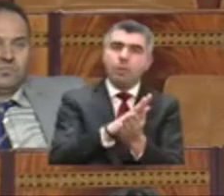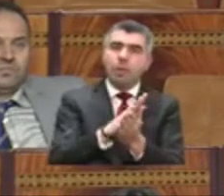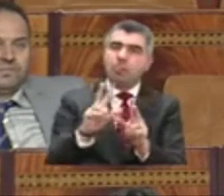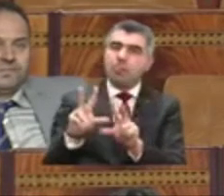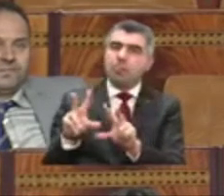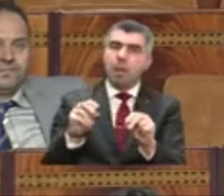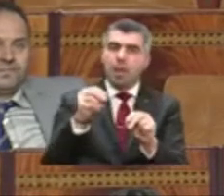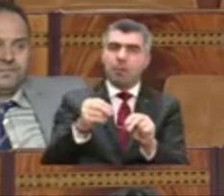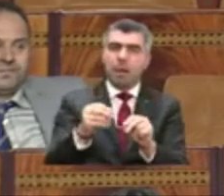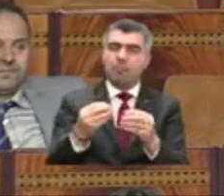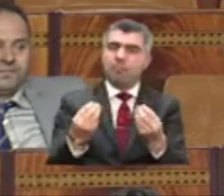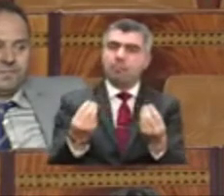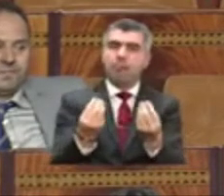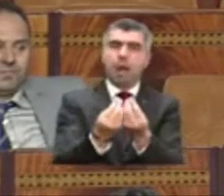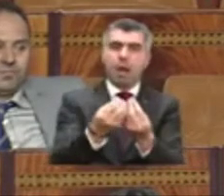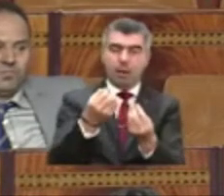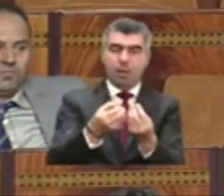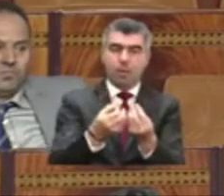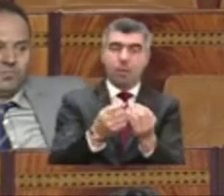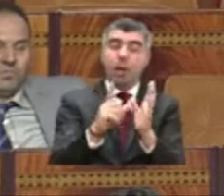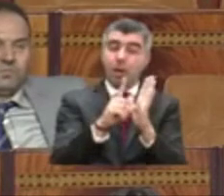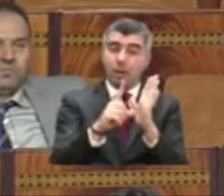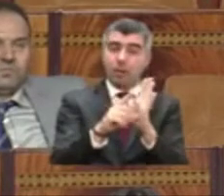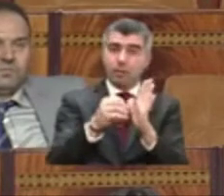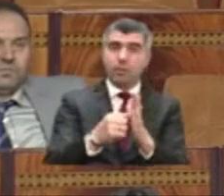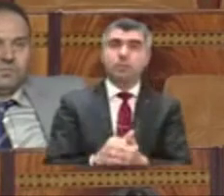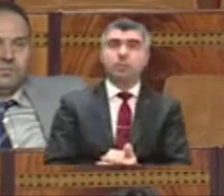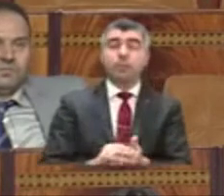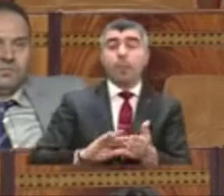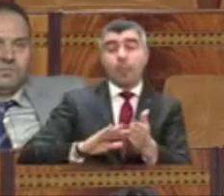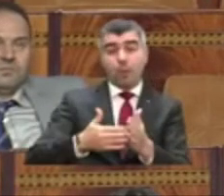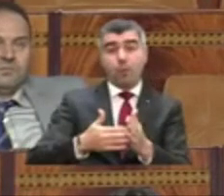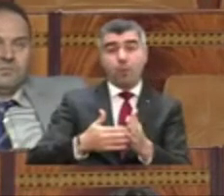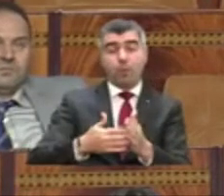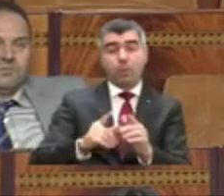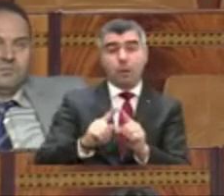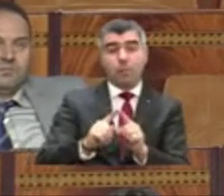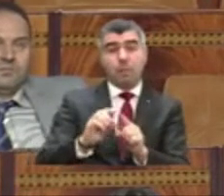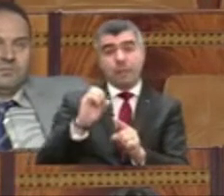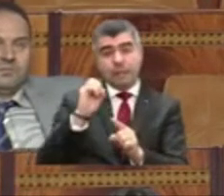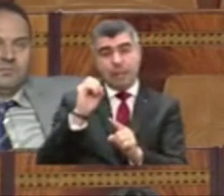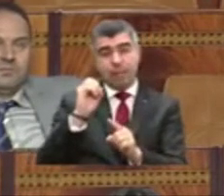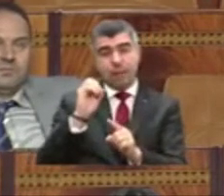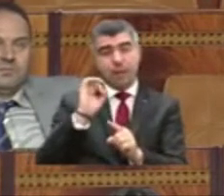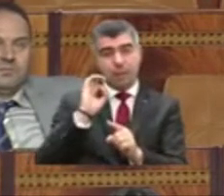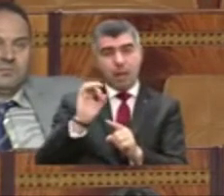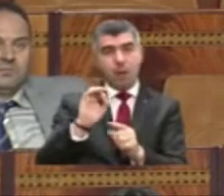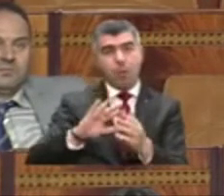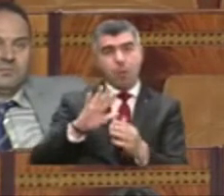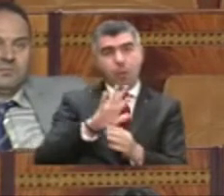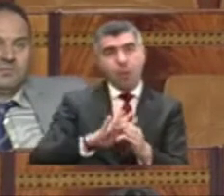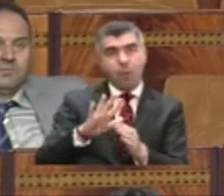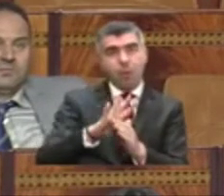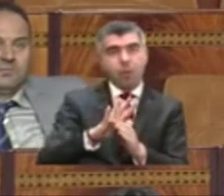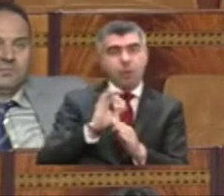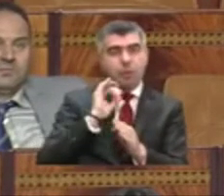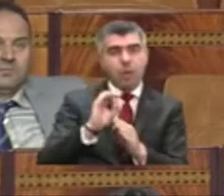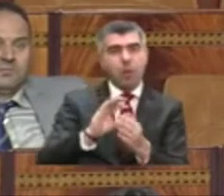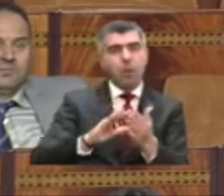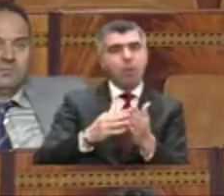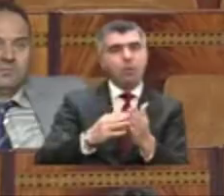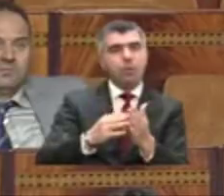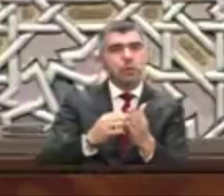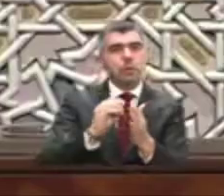مجموعه من المواد في النظام الداخلي. اذا كان التمثيل النسبي كيعطيهم صفر زمان فبرمجوهم بصفر زمان.